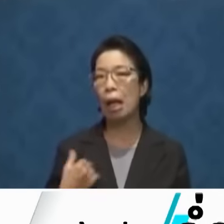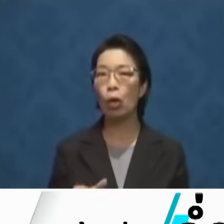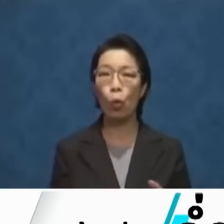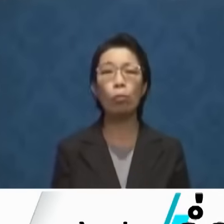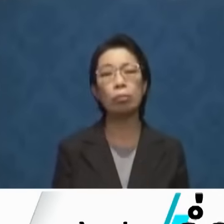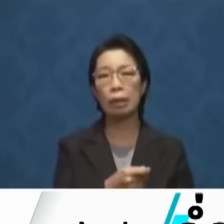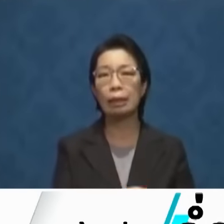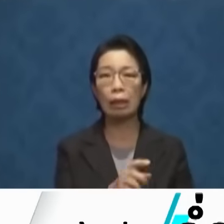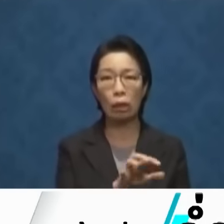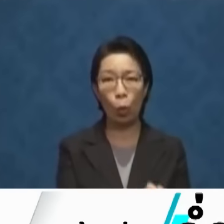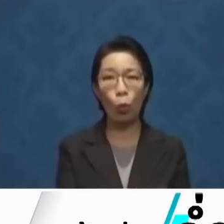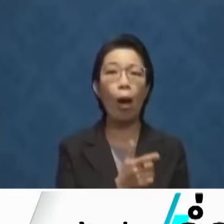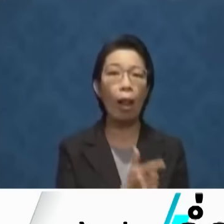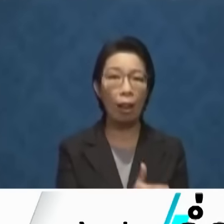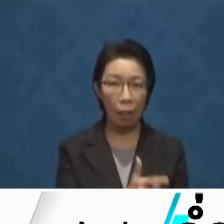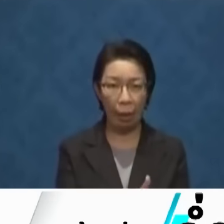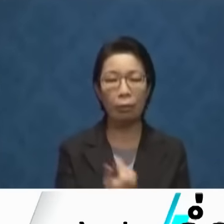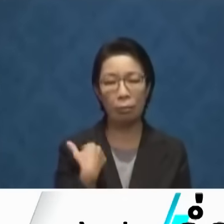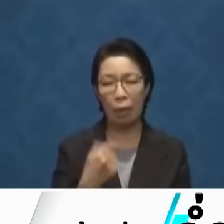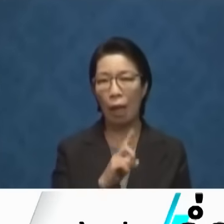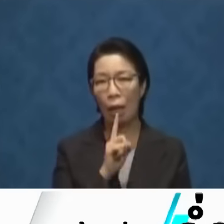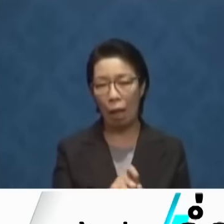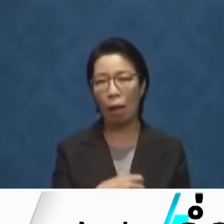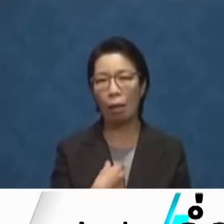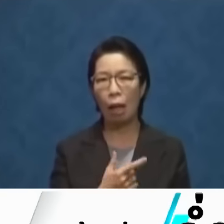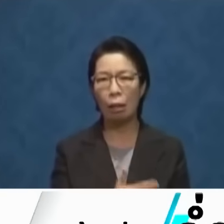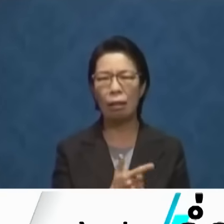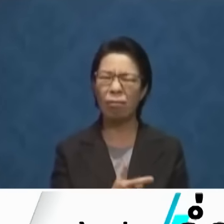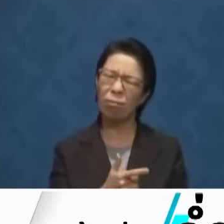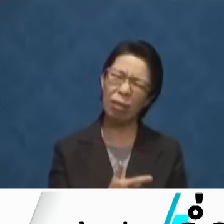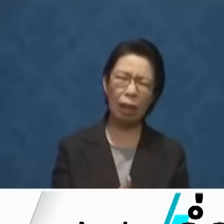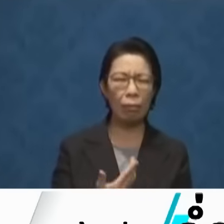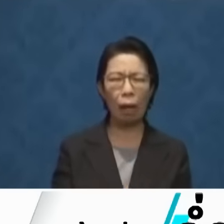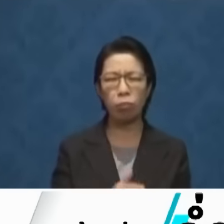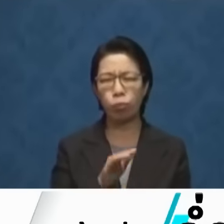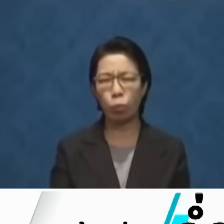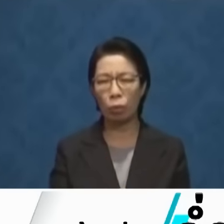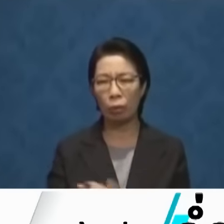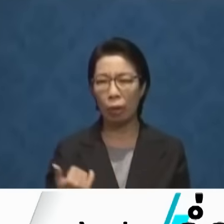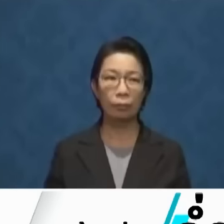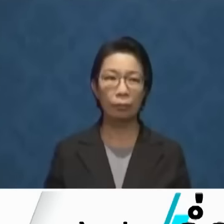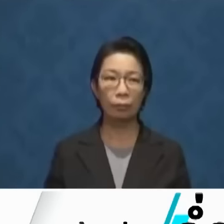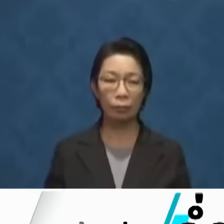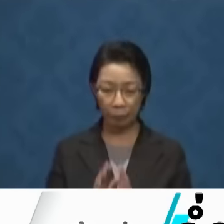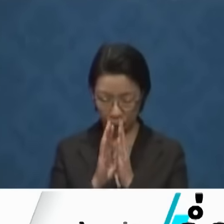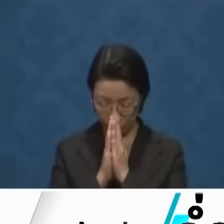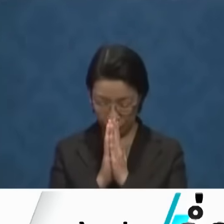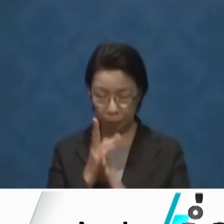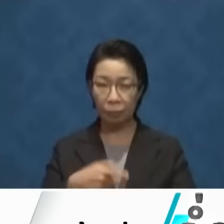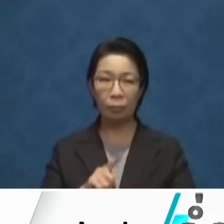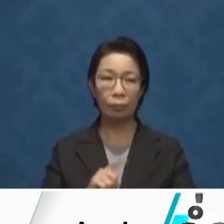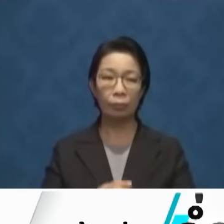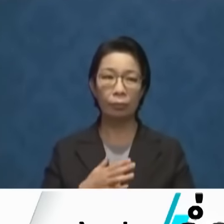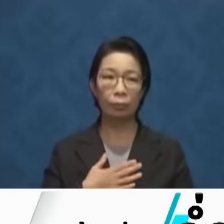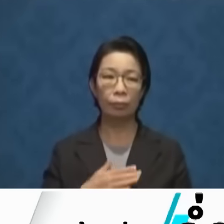ริรัตยากรสส.ฉะเชิงเทราพรรคพลังประชารัฐเป็นผู้เสนอจากนั้นครับนายปิยรัตน์จงเทพสส.กทม.